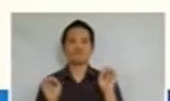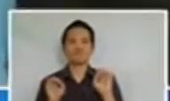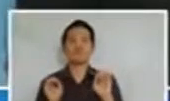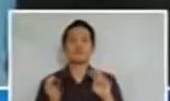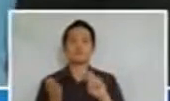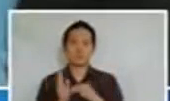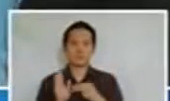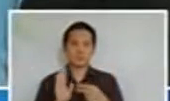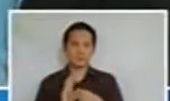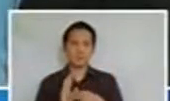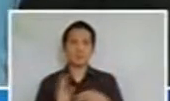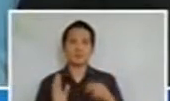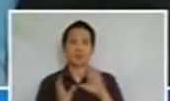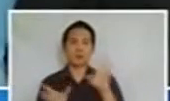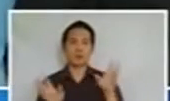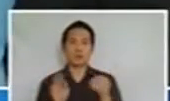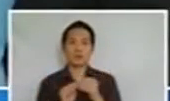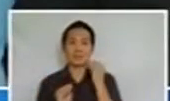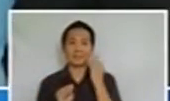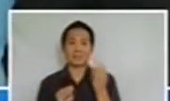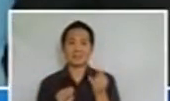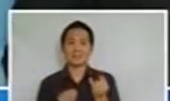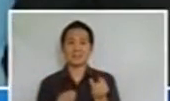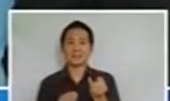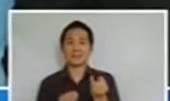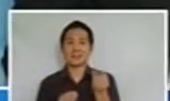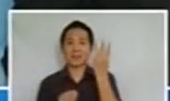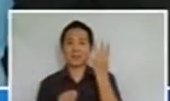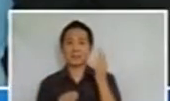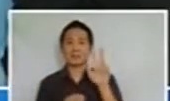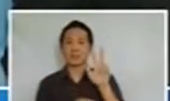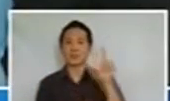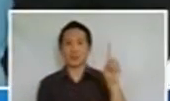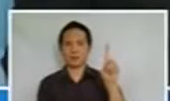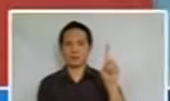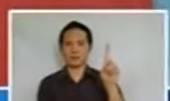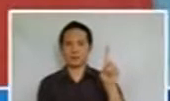bayan. Maraming salamat sa iyo, Julius Pakot.